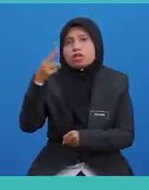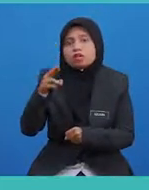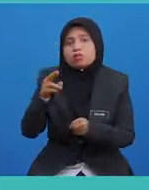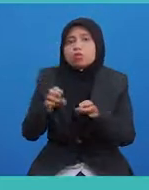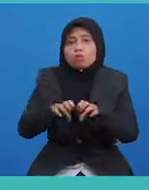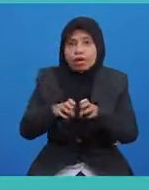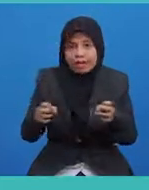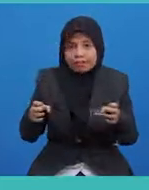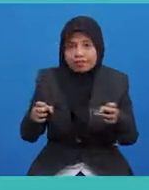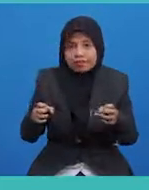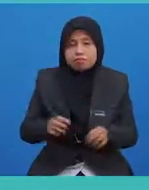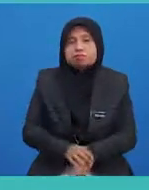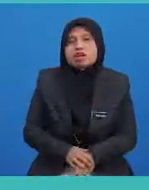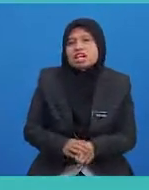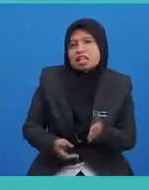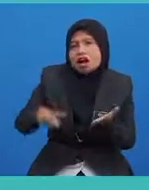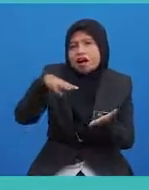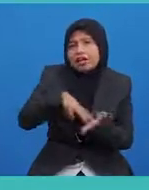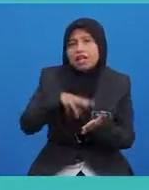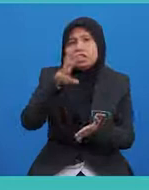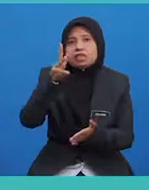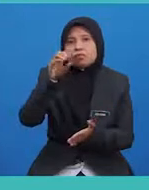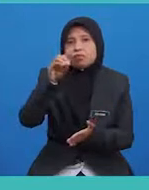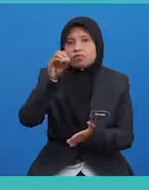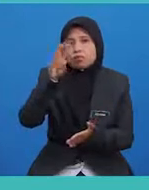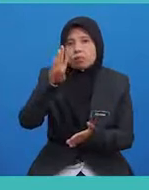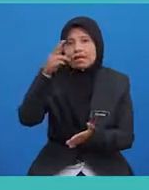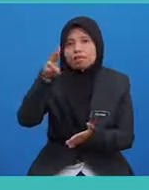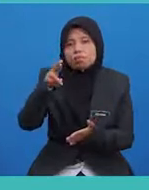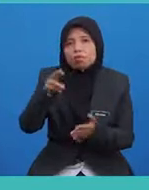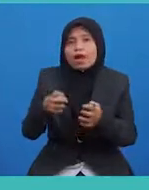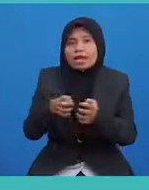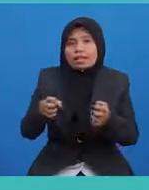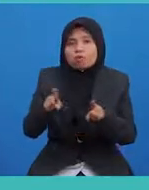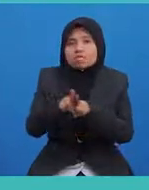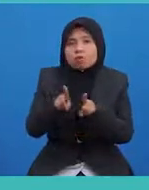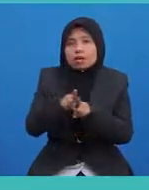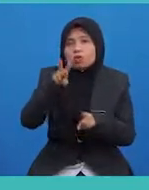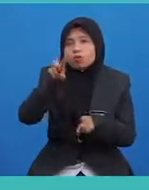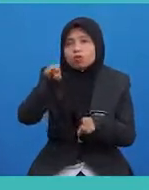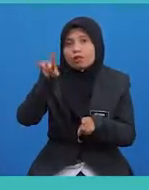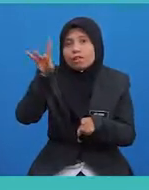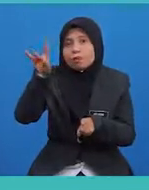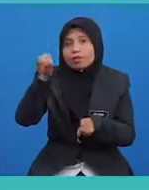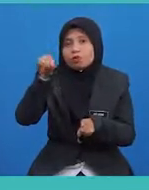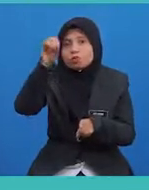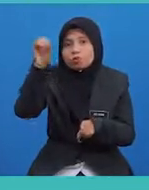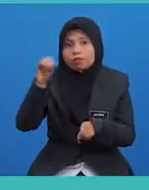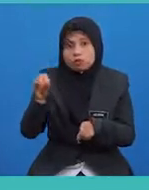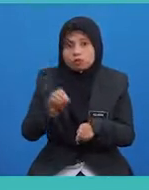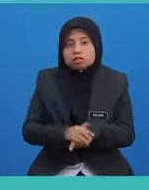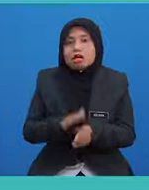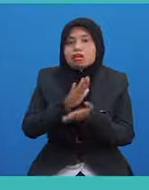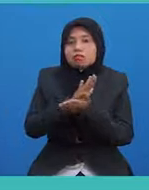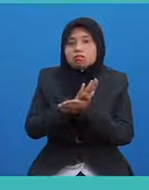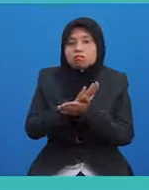21,591,000 hektar. Meningkat sebanyak 604,000 hektar bersamaan 2.80%.